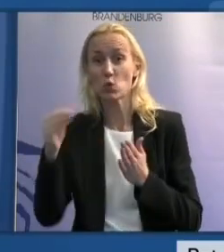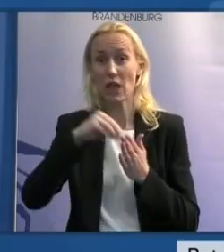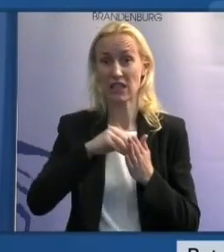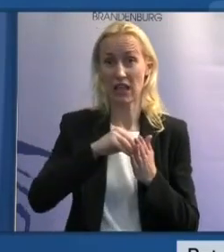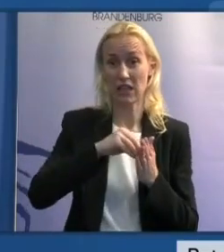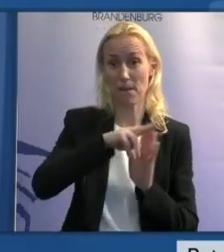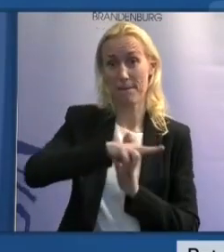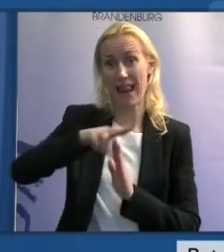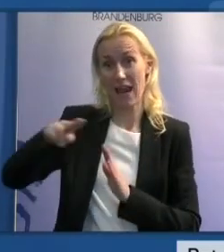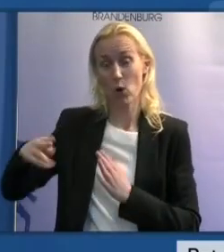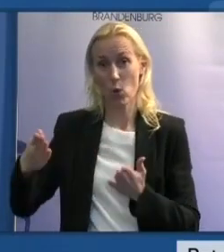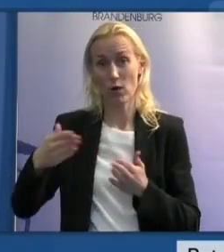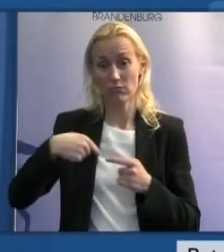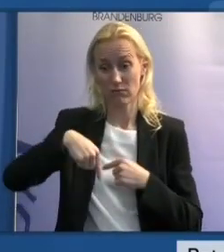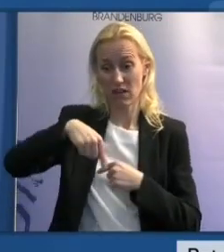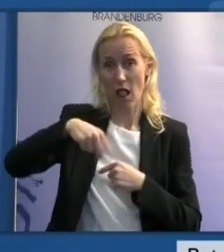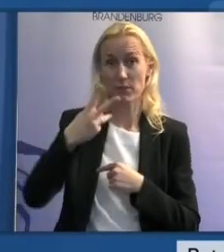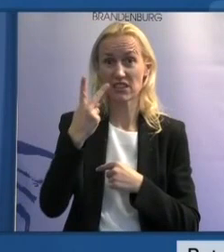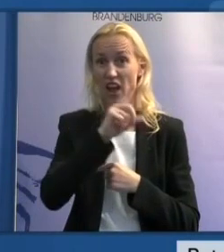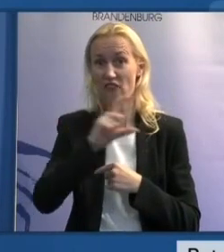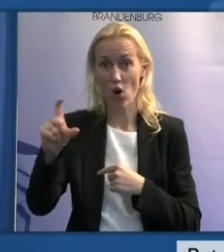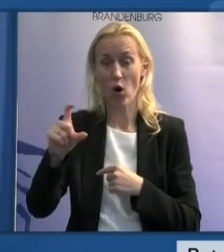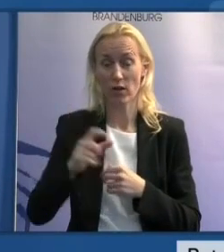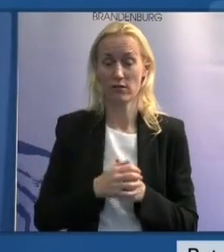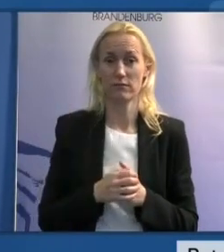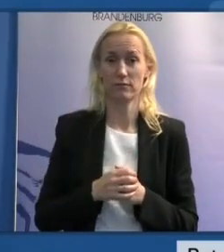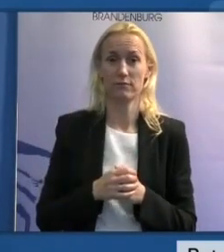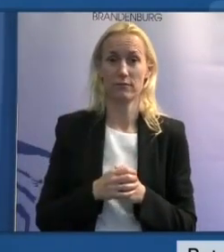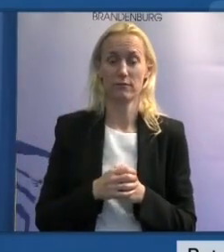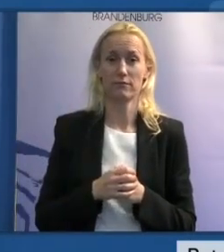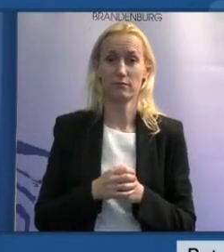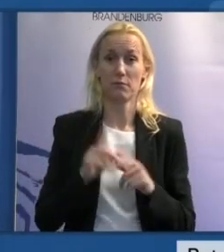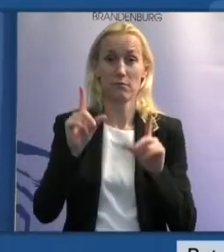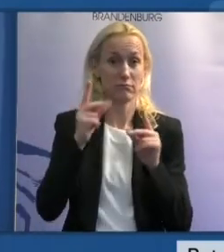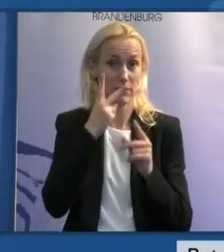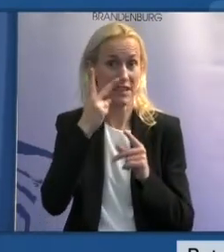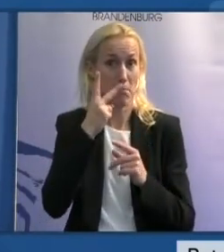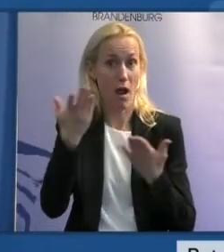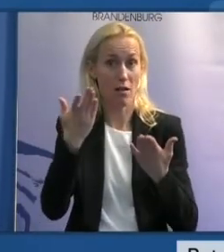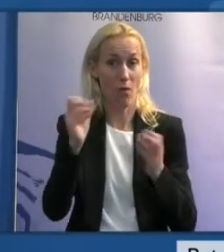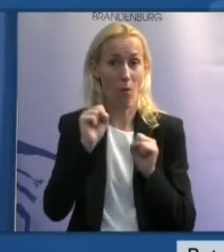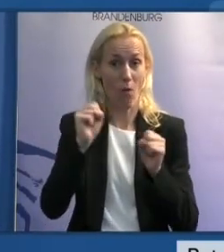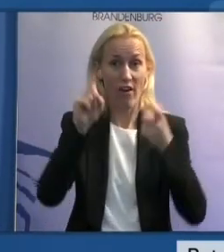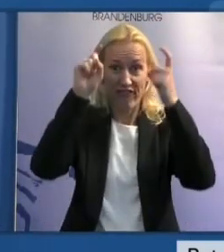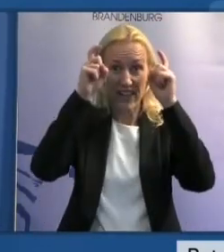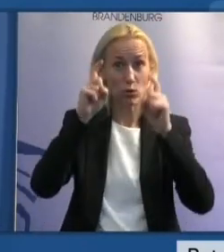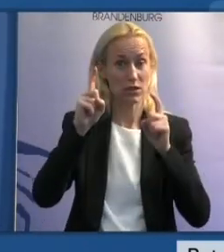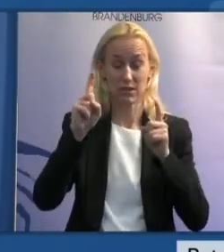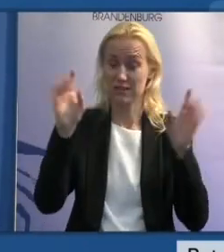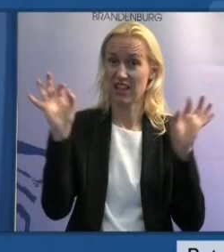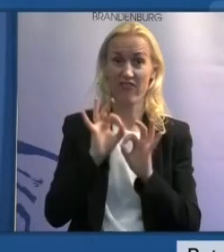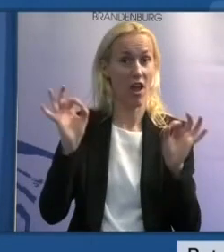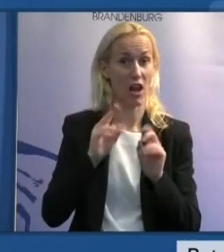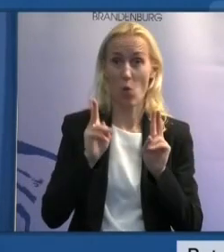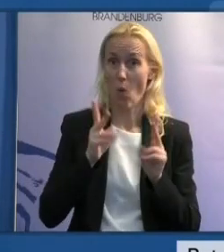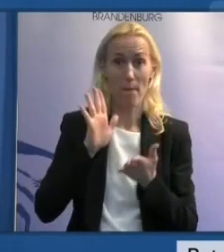Belegung innerhalb von 14 Tagen. Das zeigt, wie gefährlich dieses Virus nach